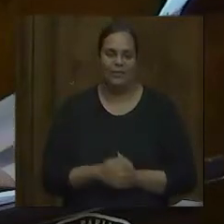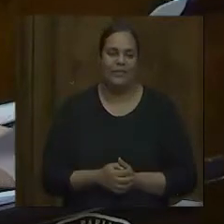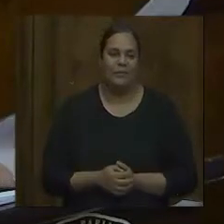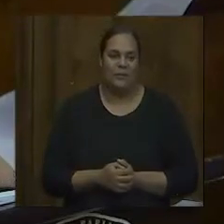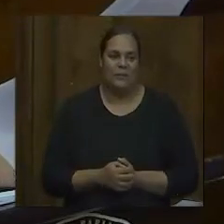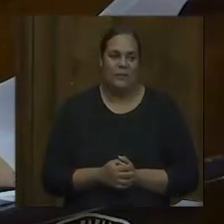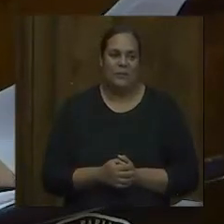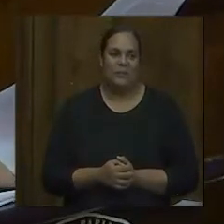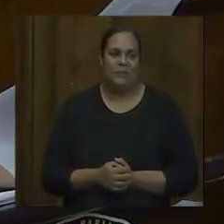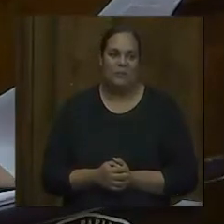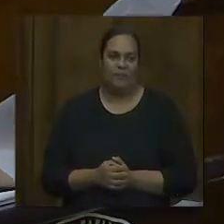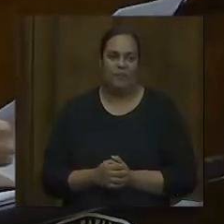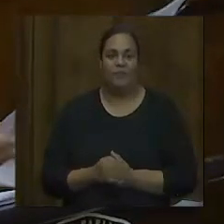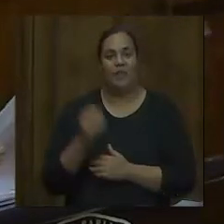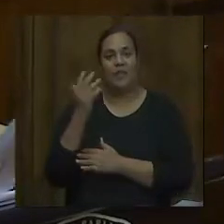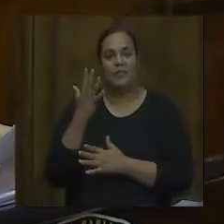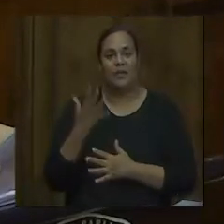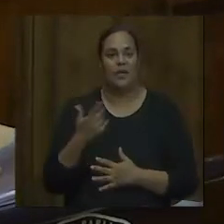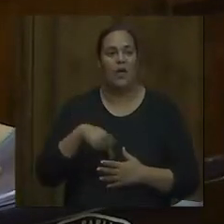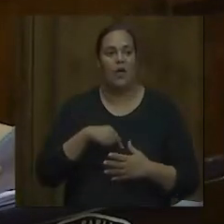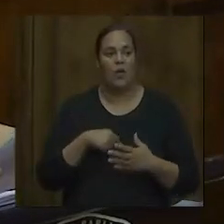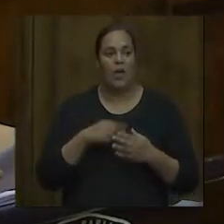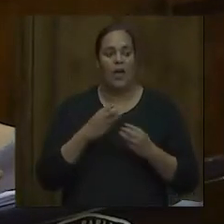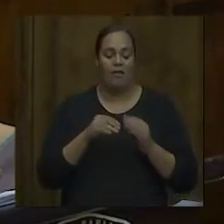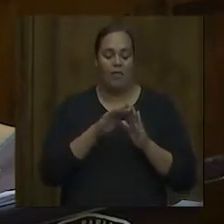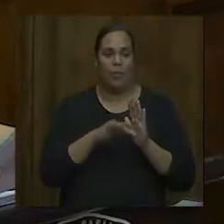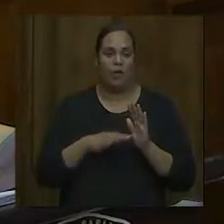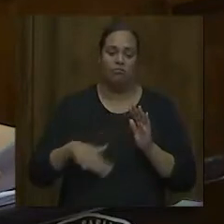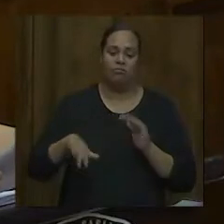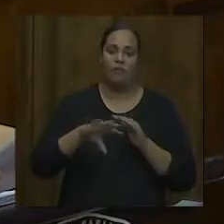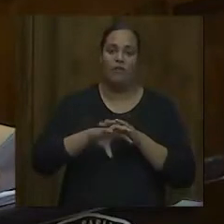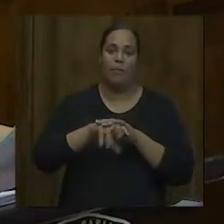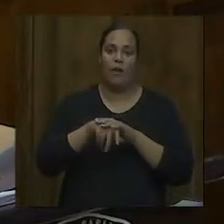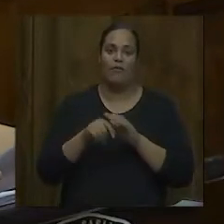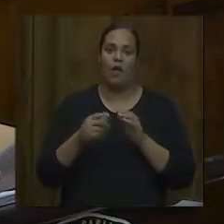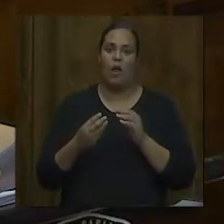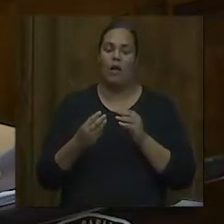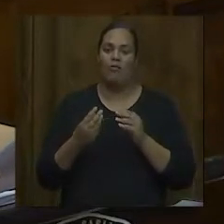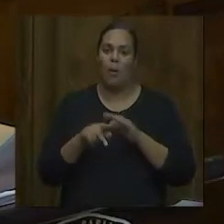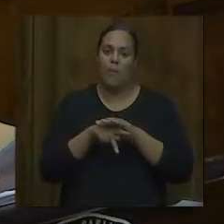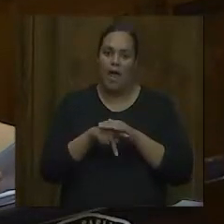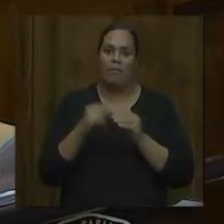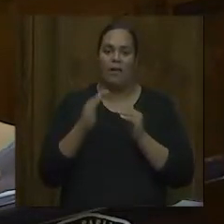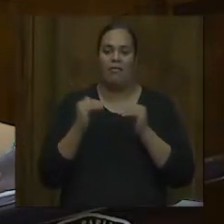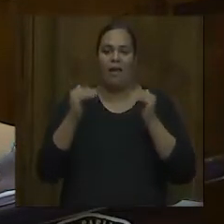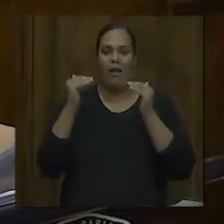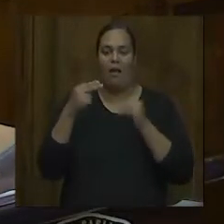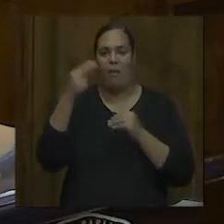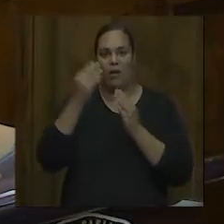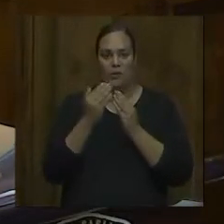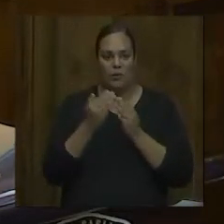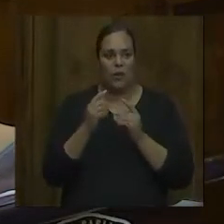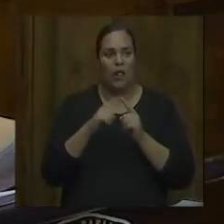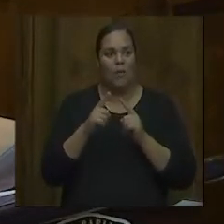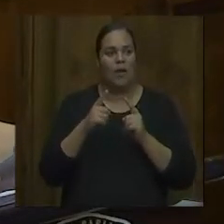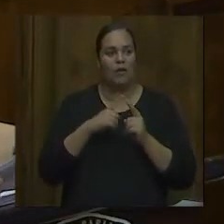vote. Speaker, ons MOT-program word reg oor die provinsie by laerskole en hoërskole aangebied. Oor die algemeen